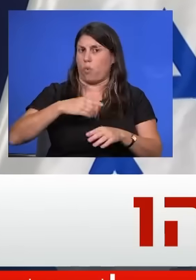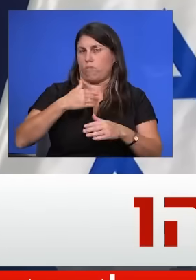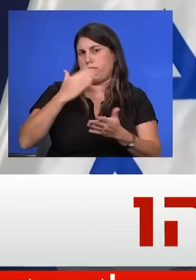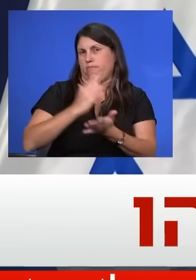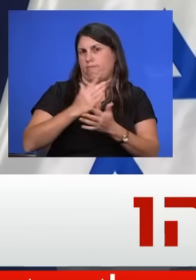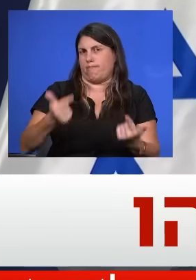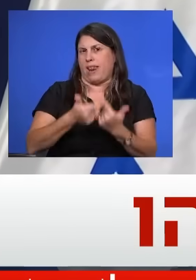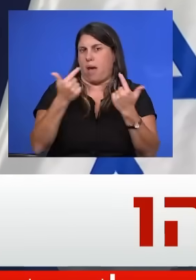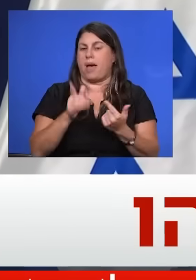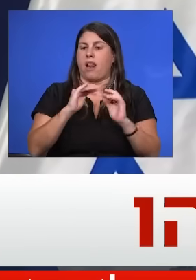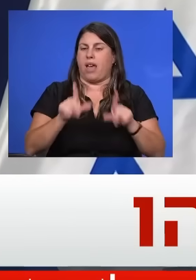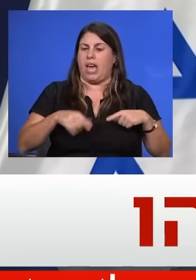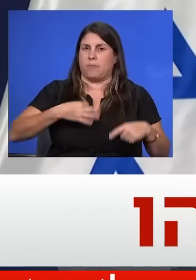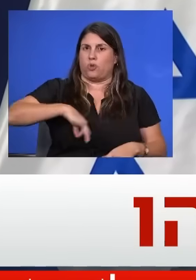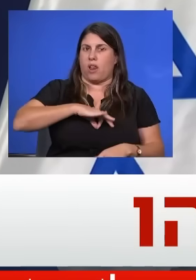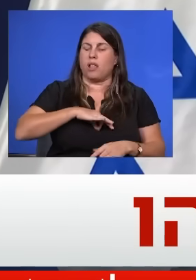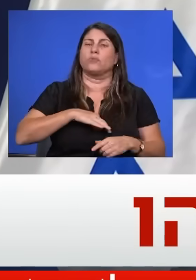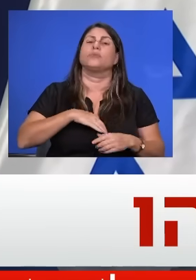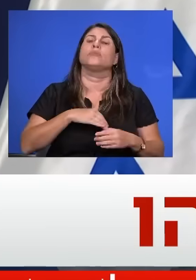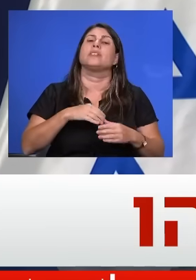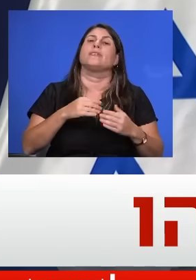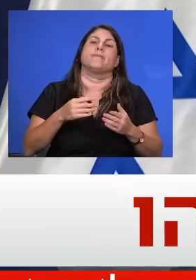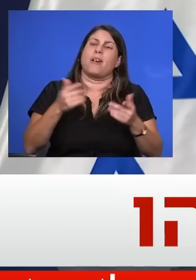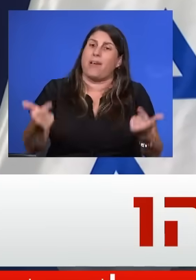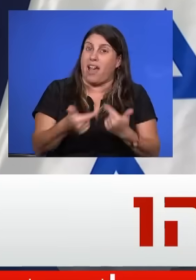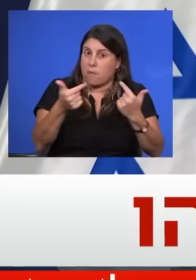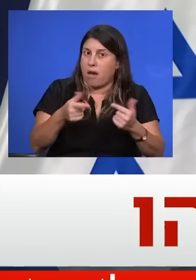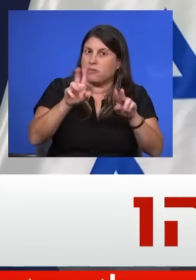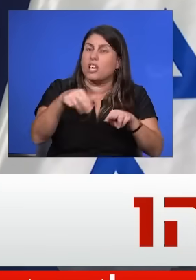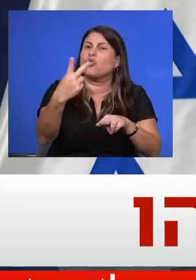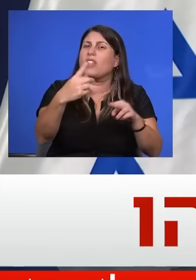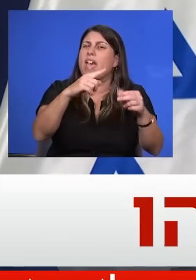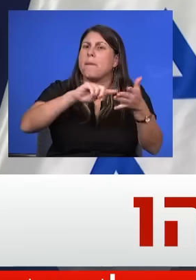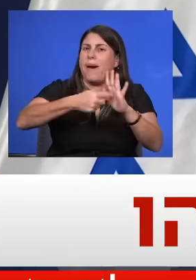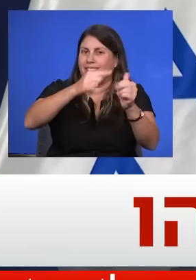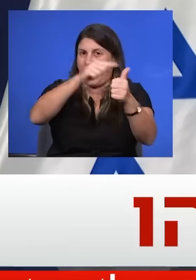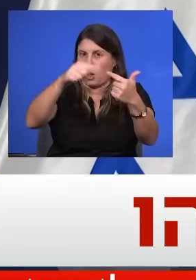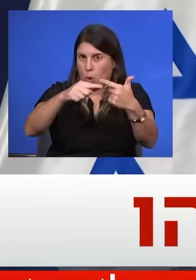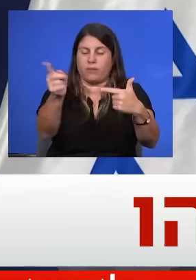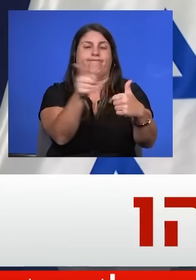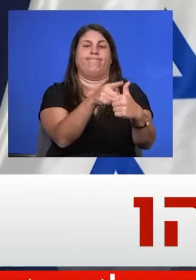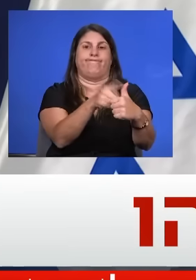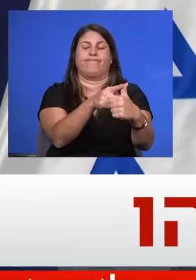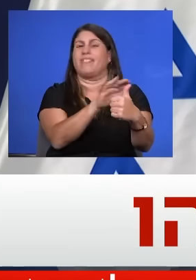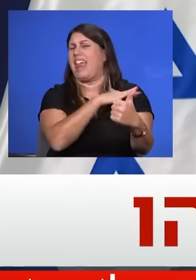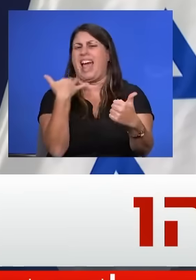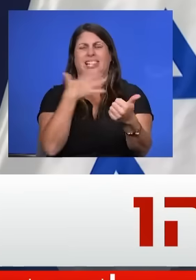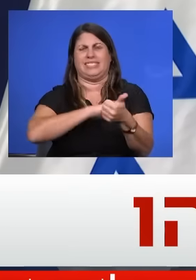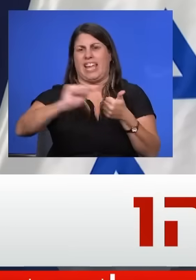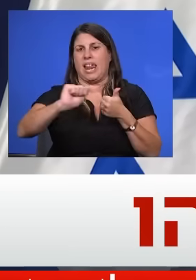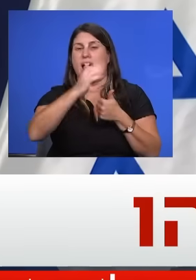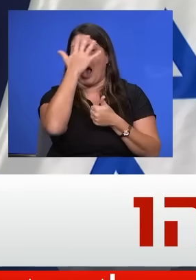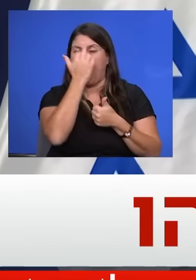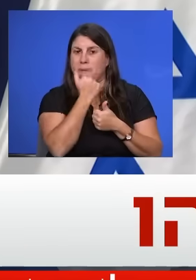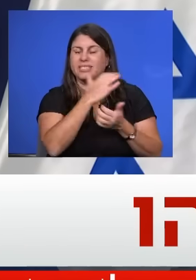הצבנו למלחמה שתי מטרות: לחסל את החמאס על ידי השמדת היכולות הצבאיות